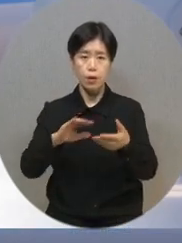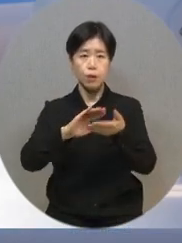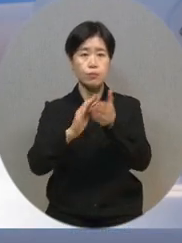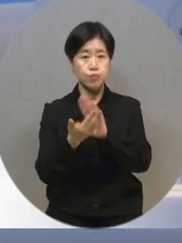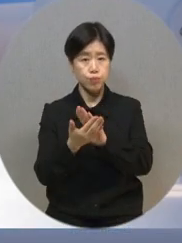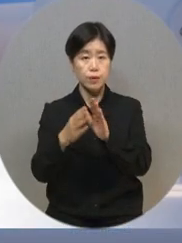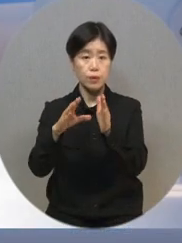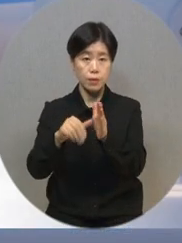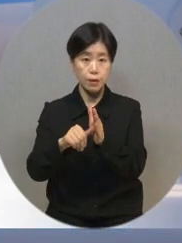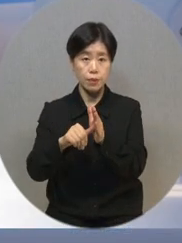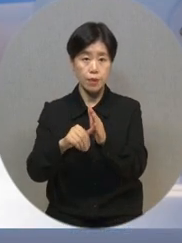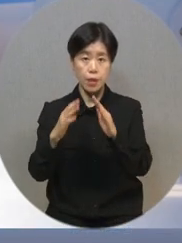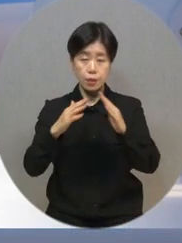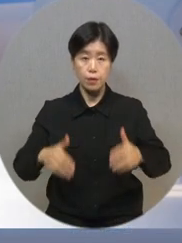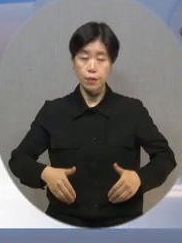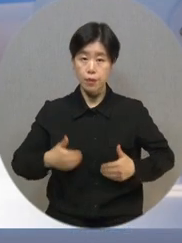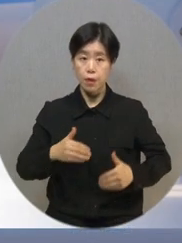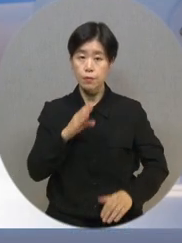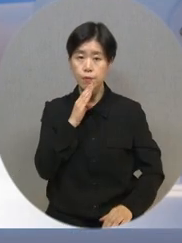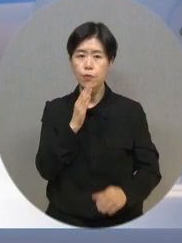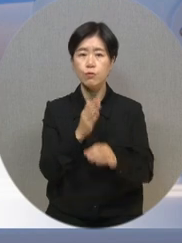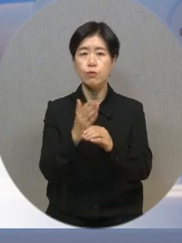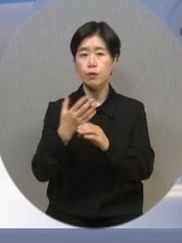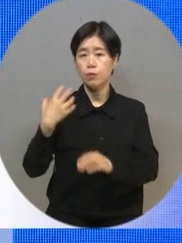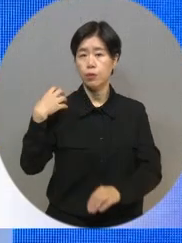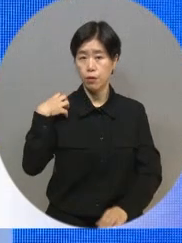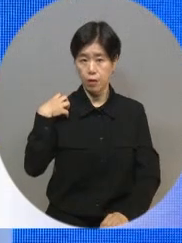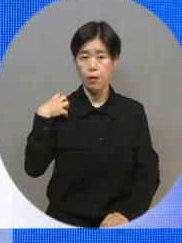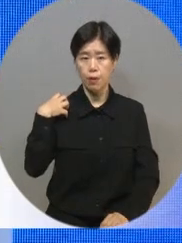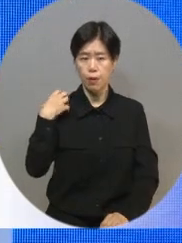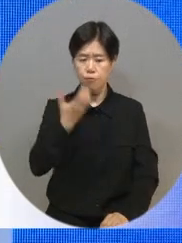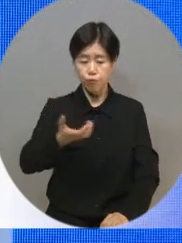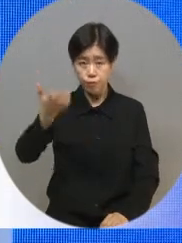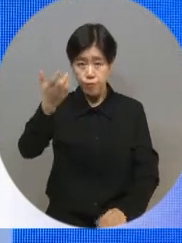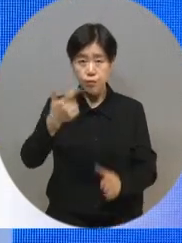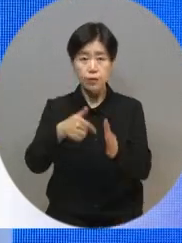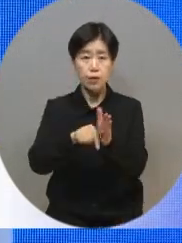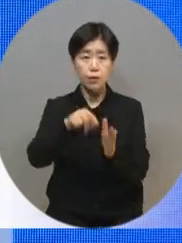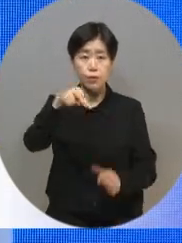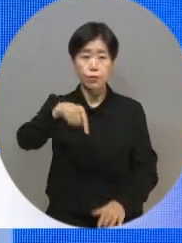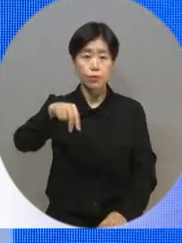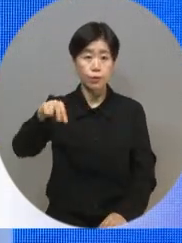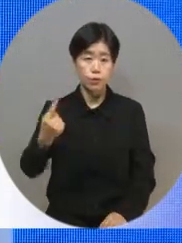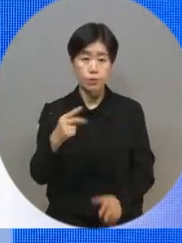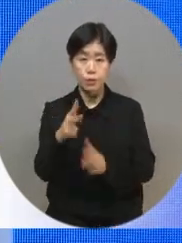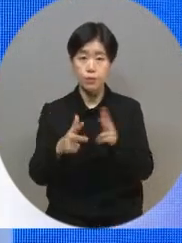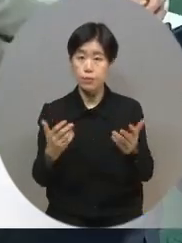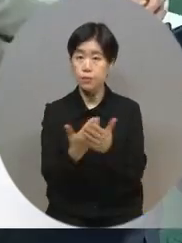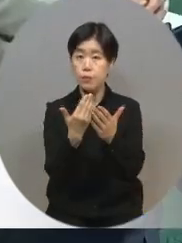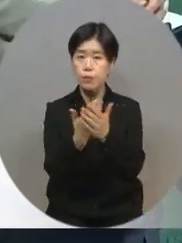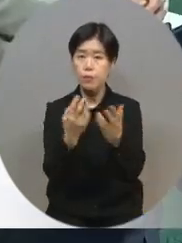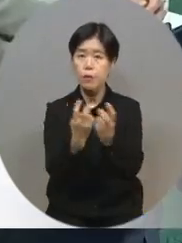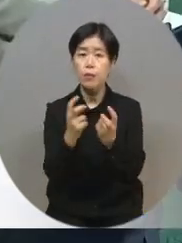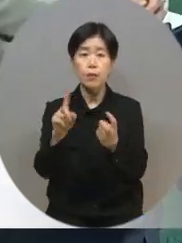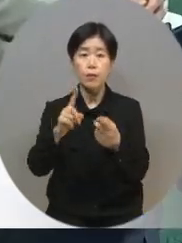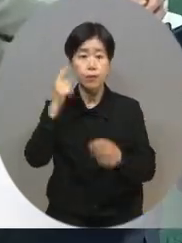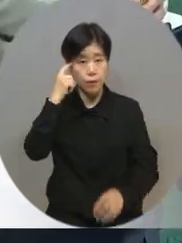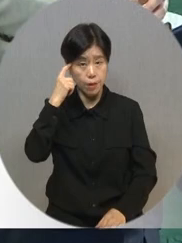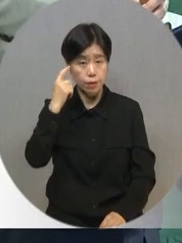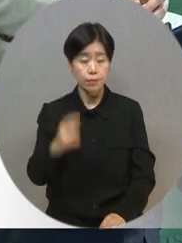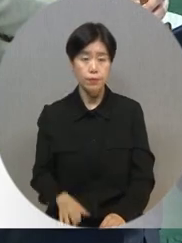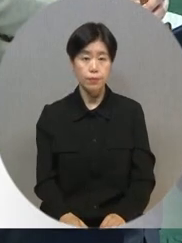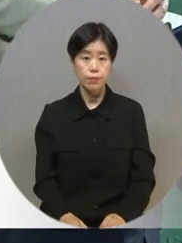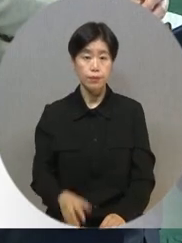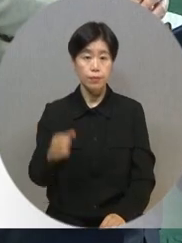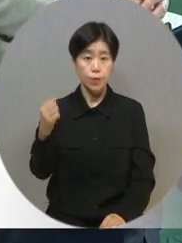전남이 글로벌 수소 경제 메카로 우뚝 서기 위한 수소산업 발전 방향을 모색했습니다. 이날 함께